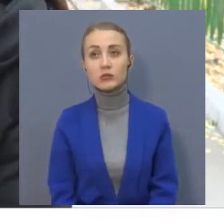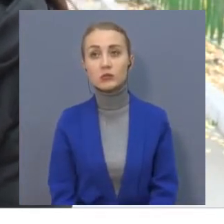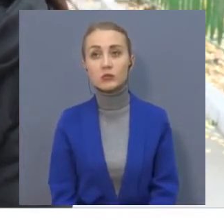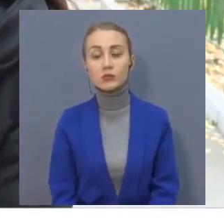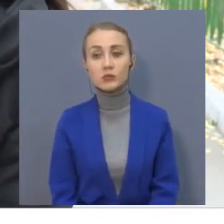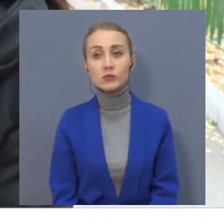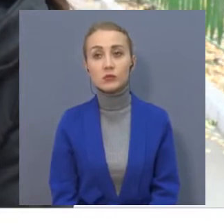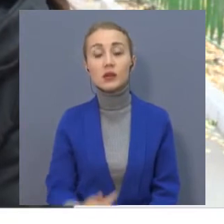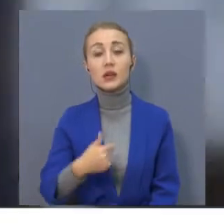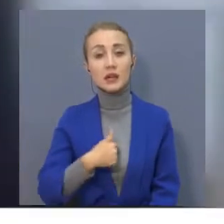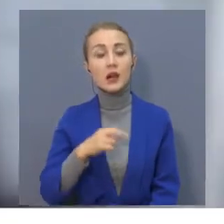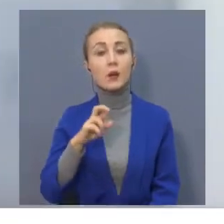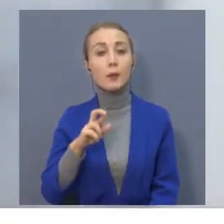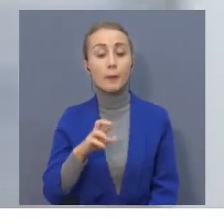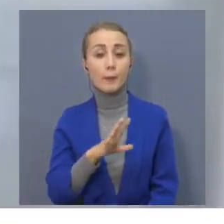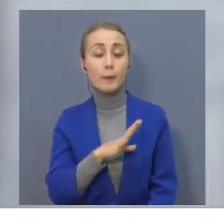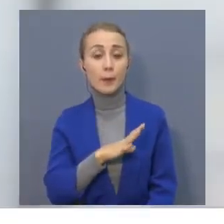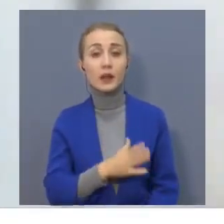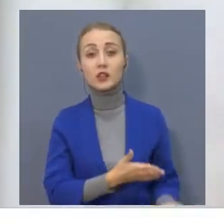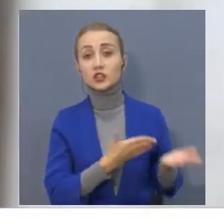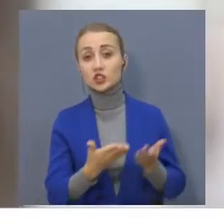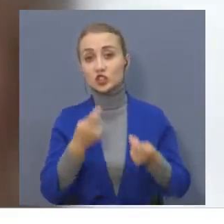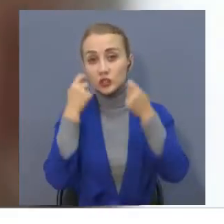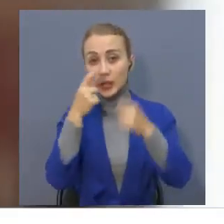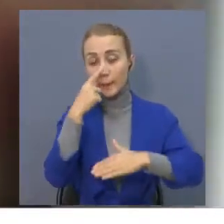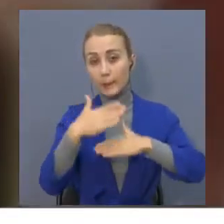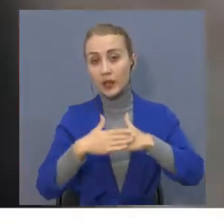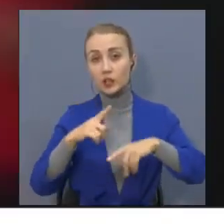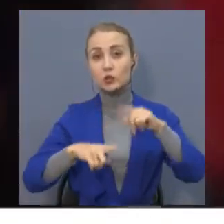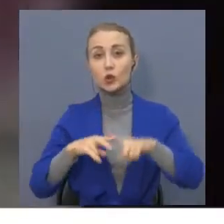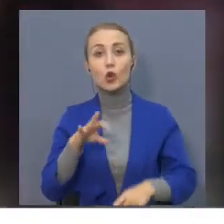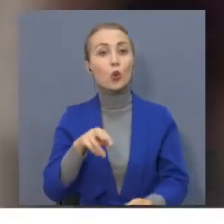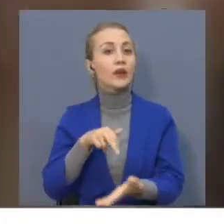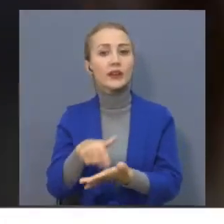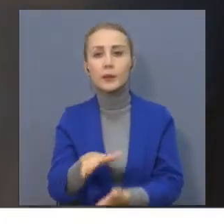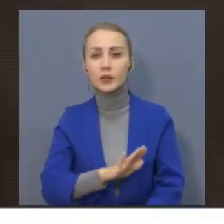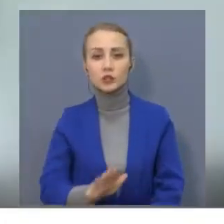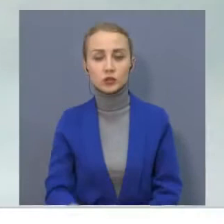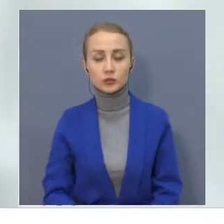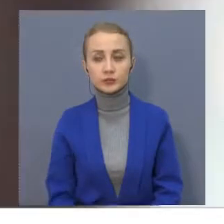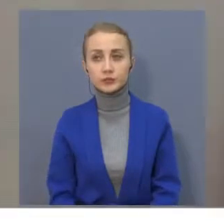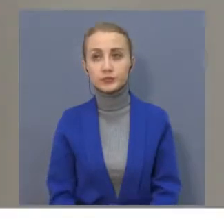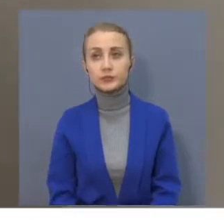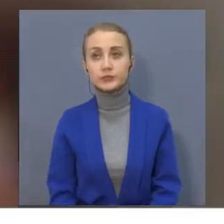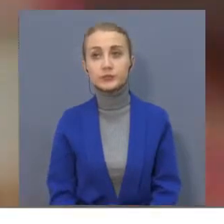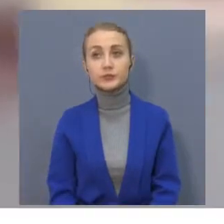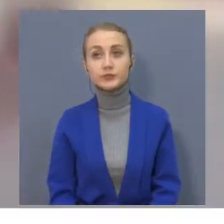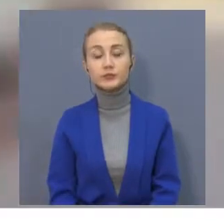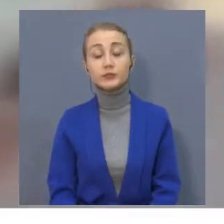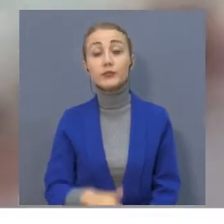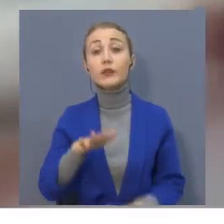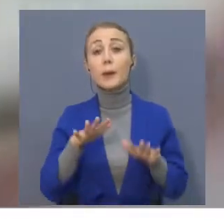келді, бас тарталмадым. Естеріңізге сала кетейік, облыс аймағында 27 жедел тексеру тобы жұмыс істейді. Олар санитарлық